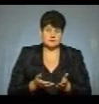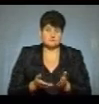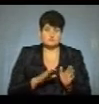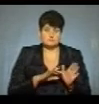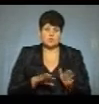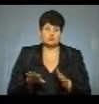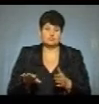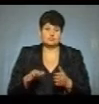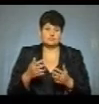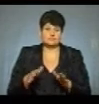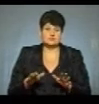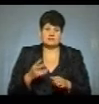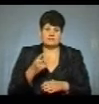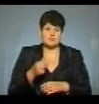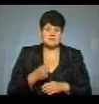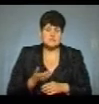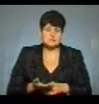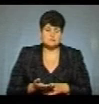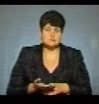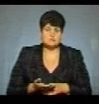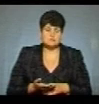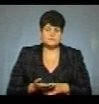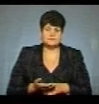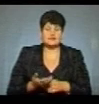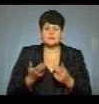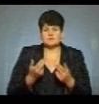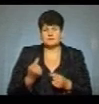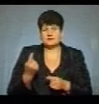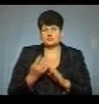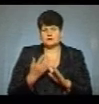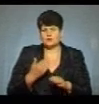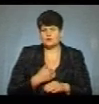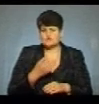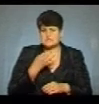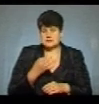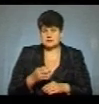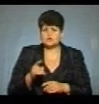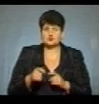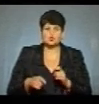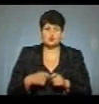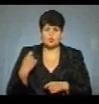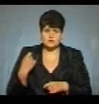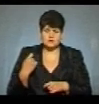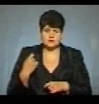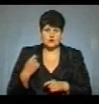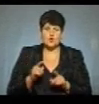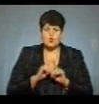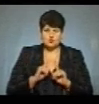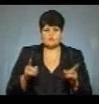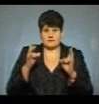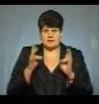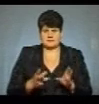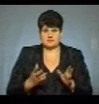минуло 2 місяці? Майже 2 місяці, так. В першу чергу хочу сказати, що злочин особливо